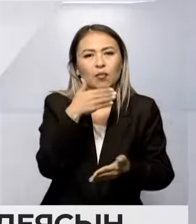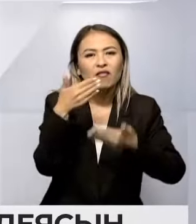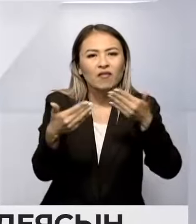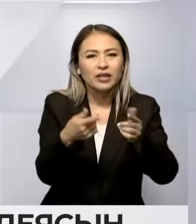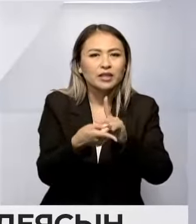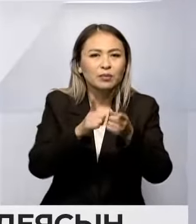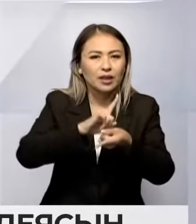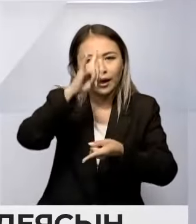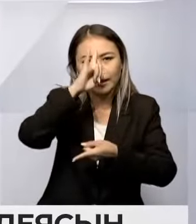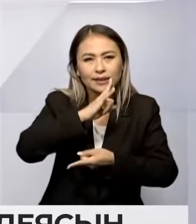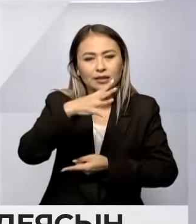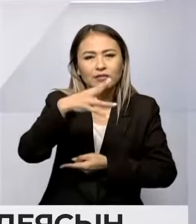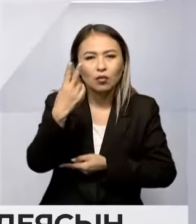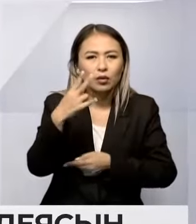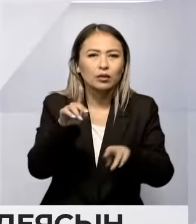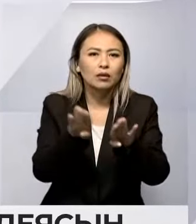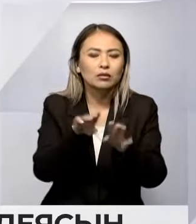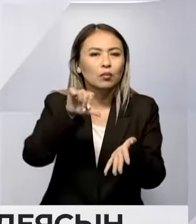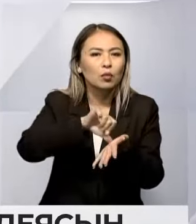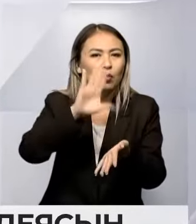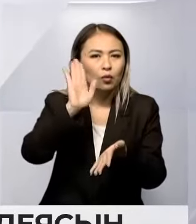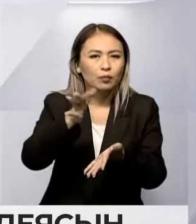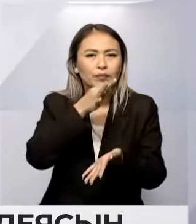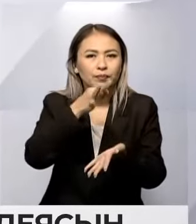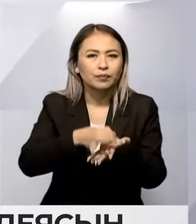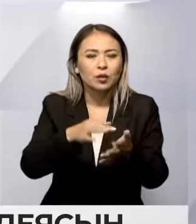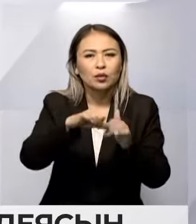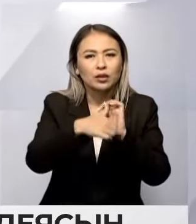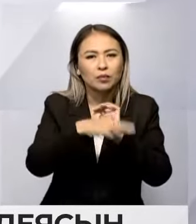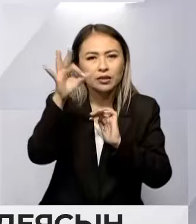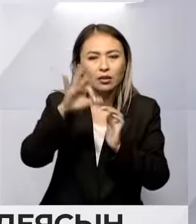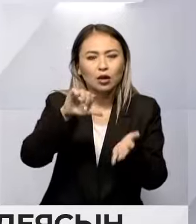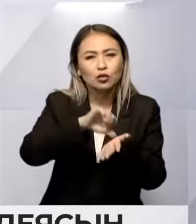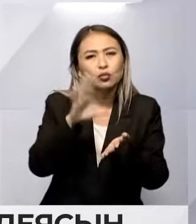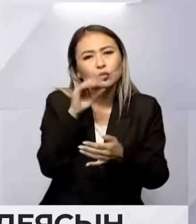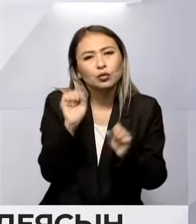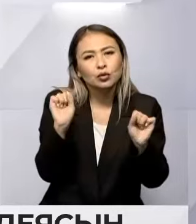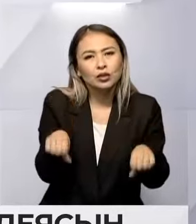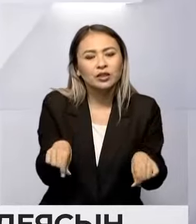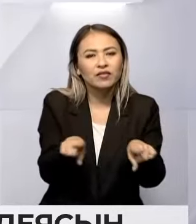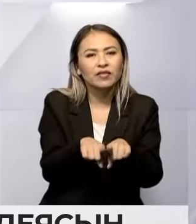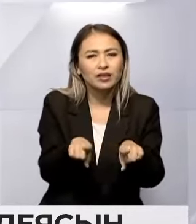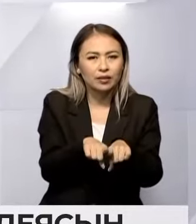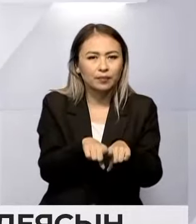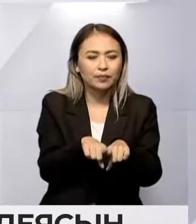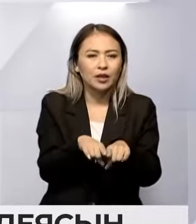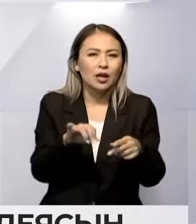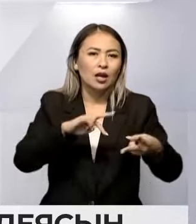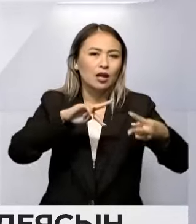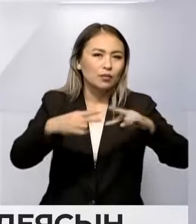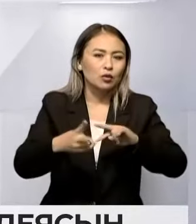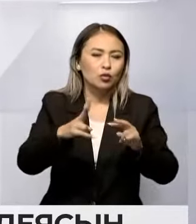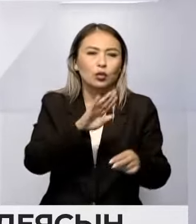болса, қазақстандықтардың 42% оған қатысамын деген жауапты таңдаған, 16% қатысу мүмкіндігіне ие. Бір шамасы